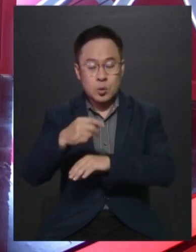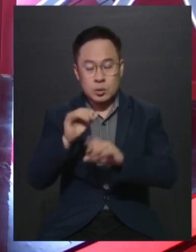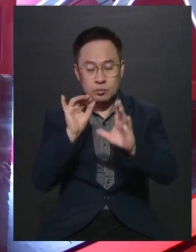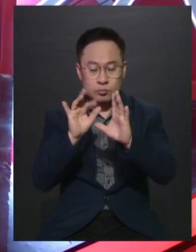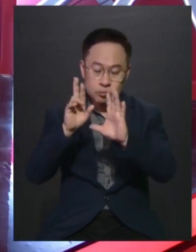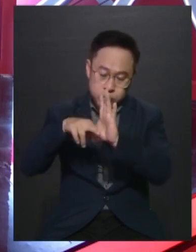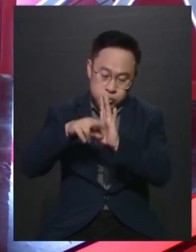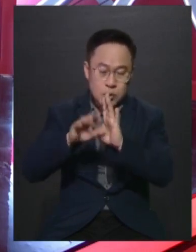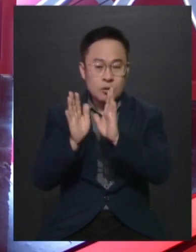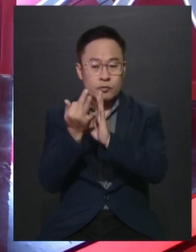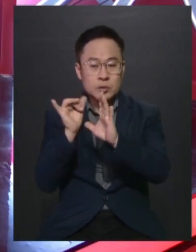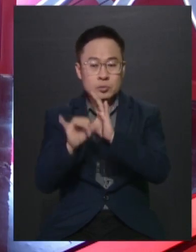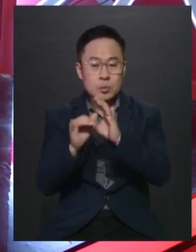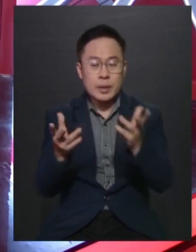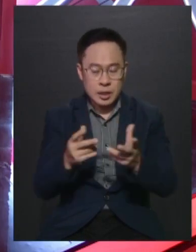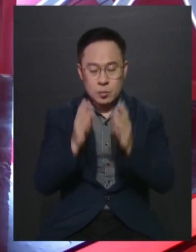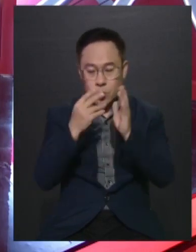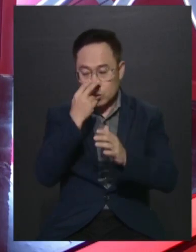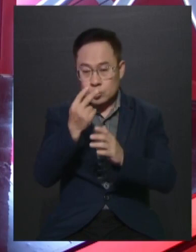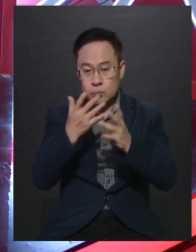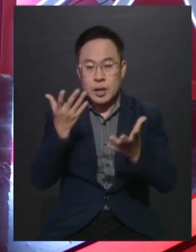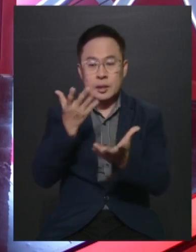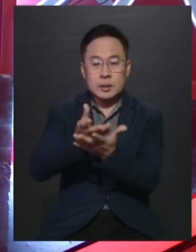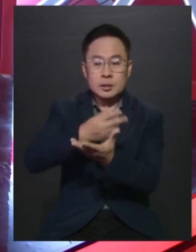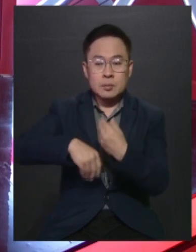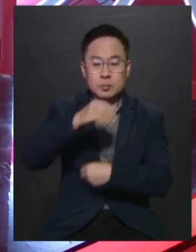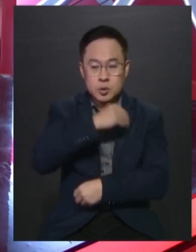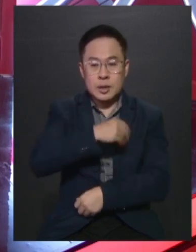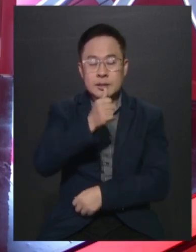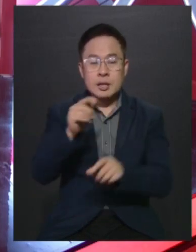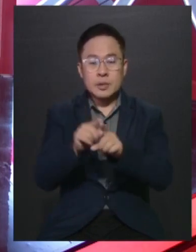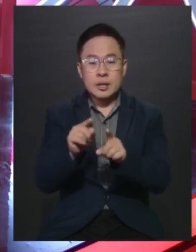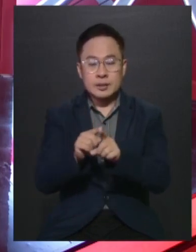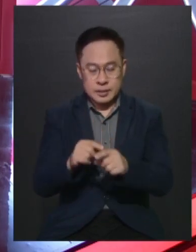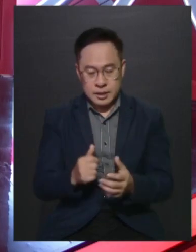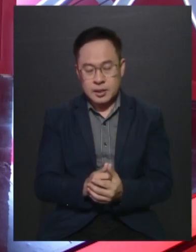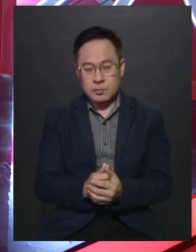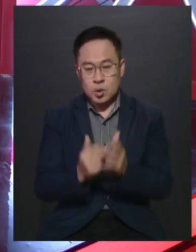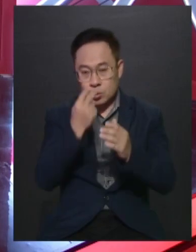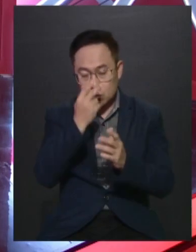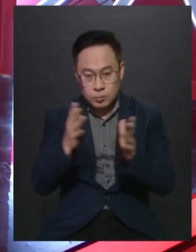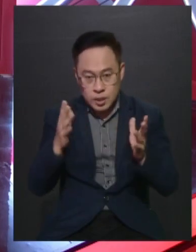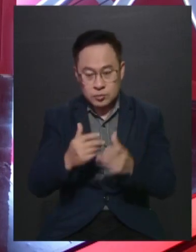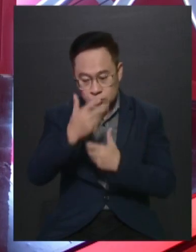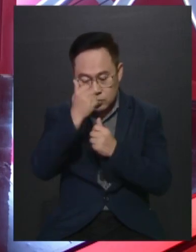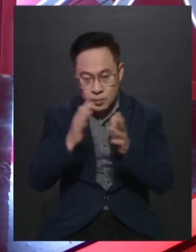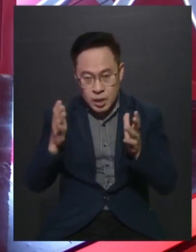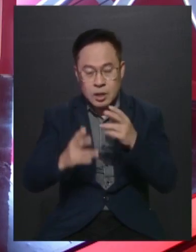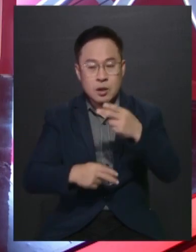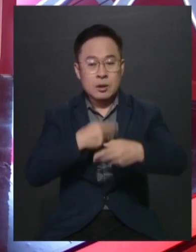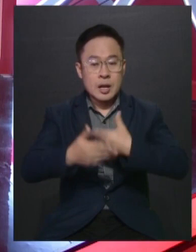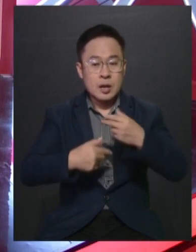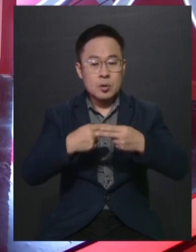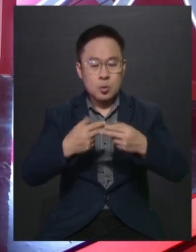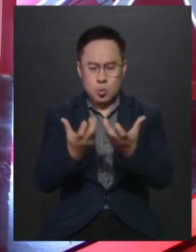แล้วเรื่องเมันก็ส่งผลดีไปกับเอ่อตัวสโมสรด้วยนะคะเรื่องของการจำหน่ายบัตรเข้าชมการจำหน่ายของที่ระลึกต่าง